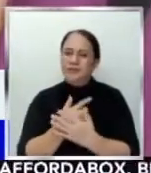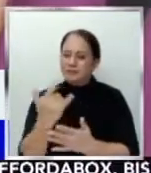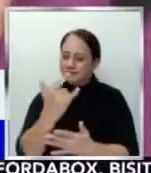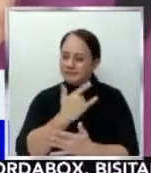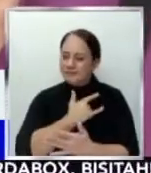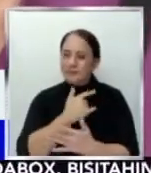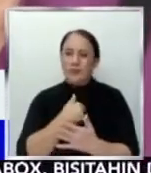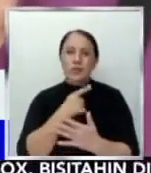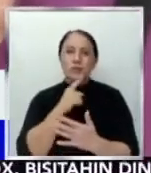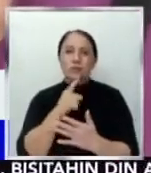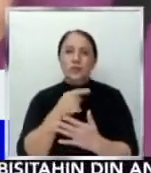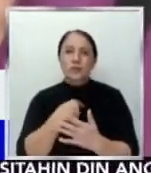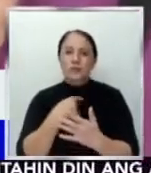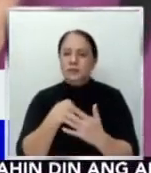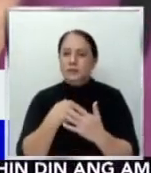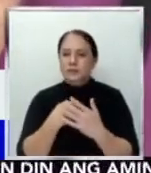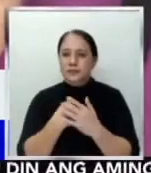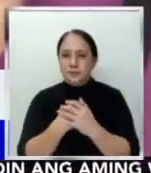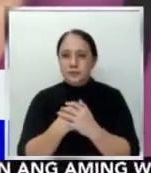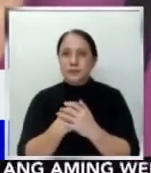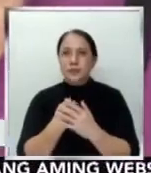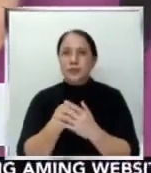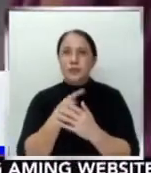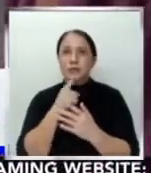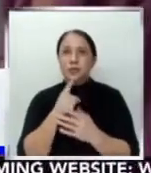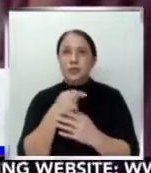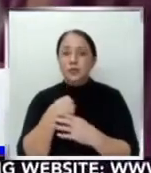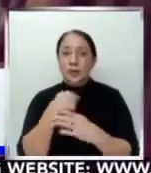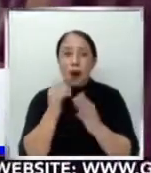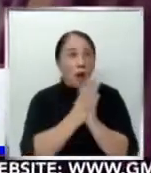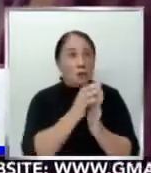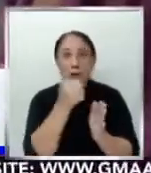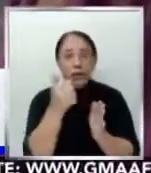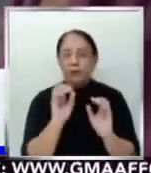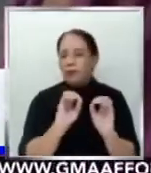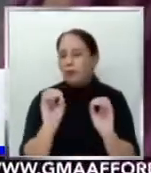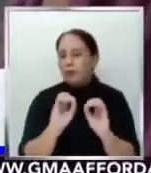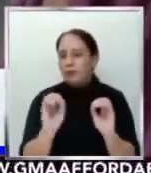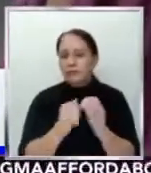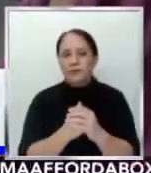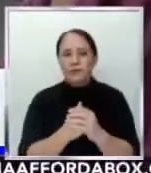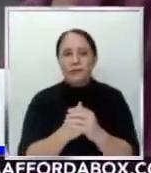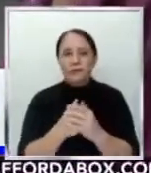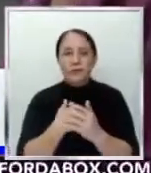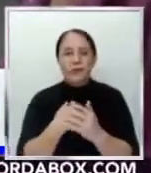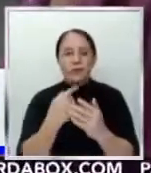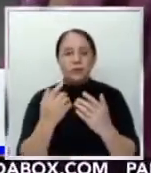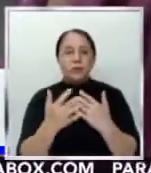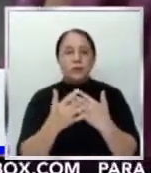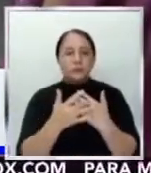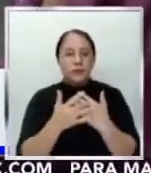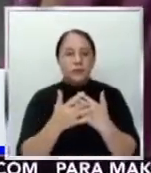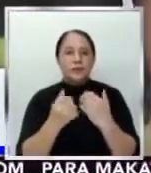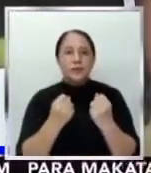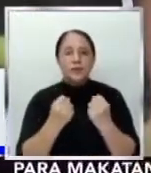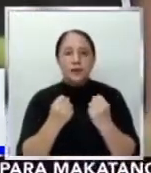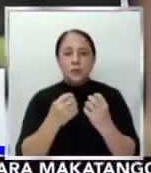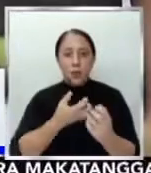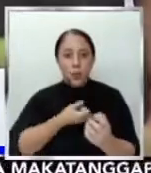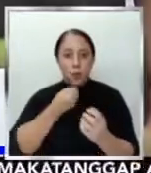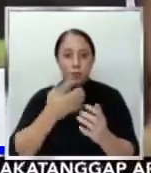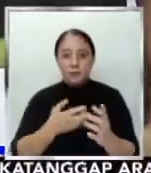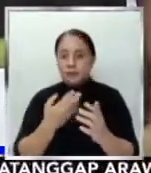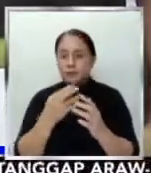nagmamahal sa'kin. Wala na akong ilingin pa. At dahil nga naantig ng gusto ang may-ari ng restoran